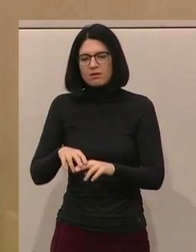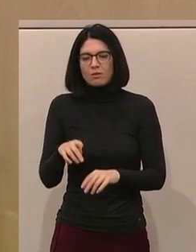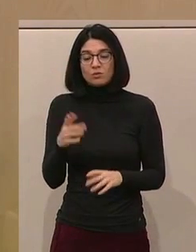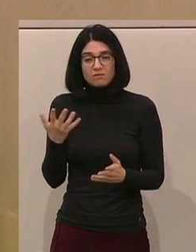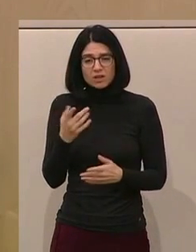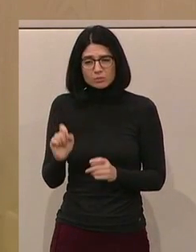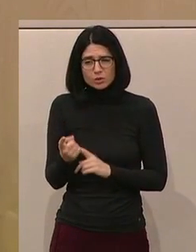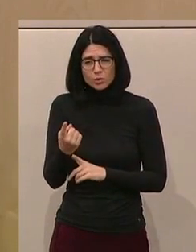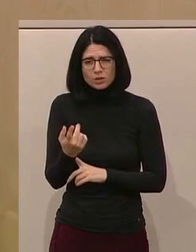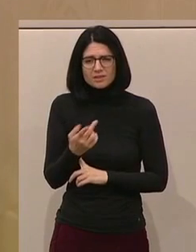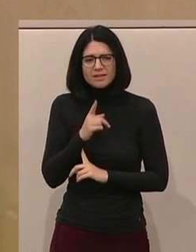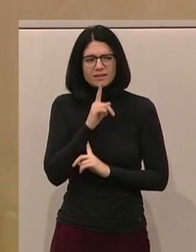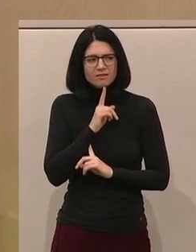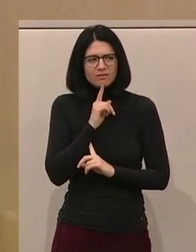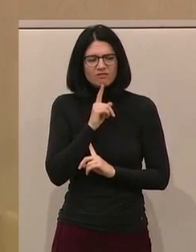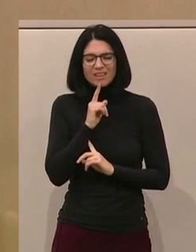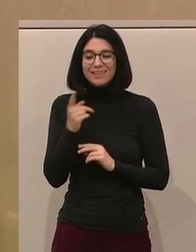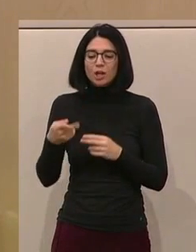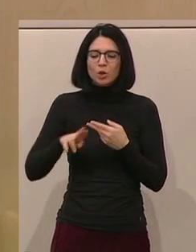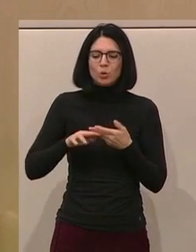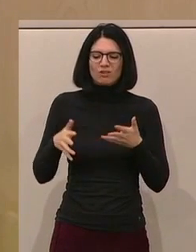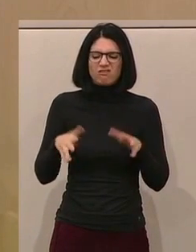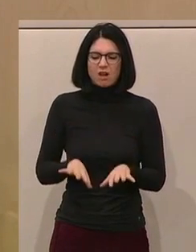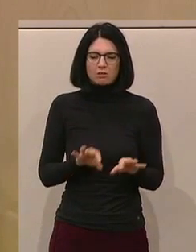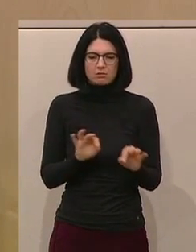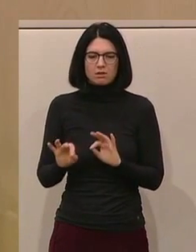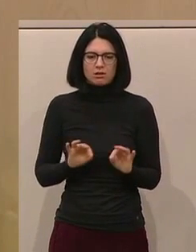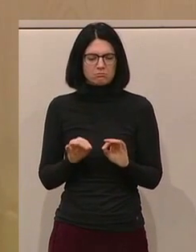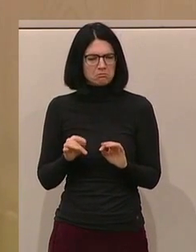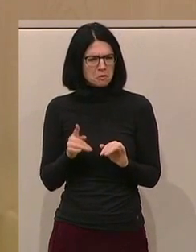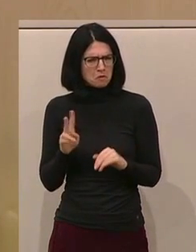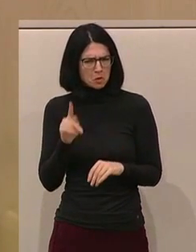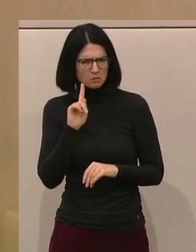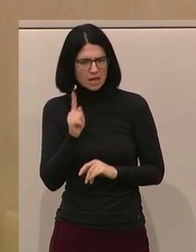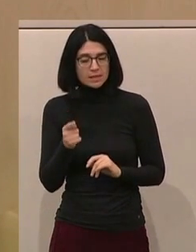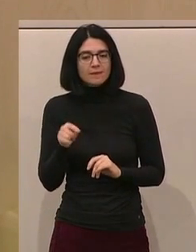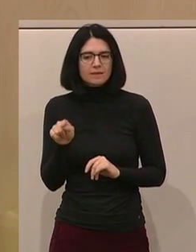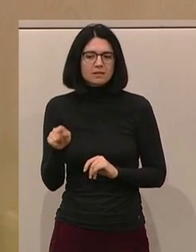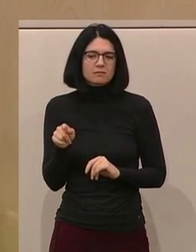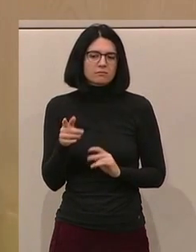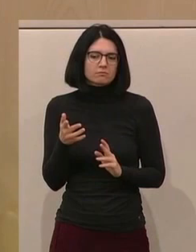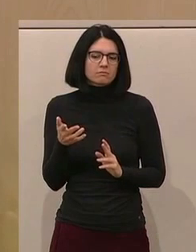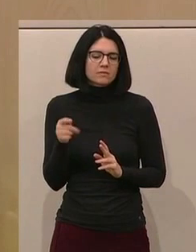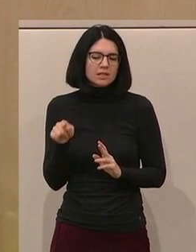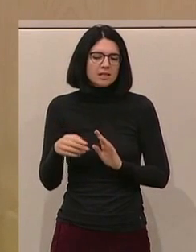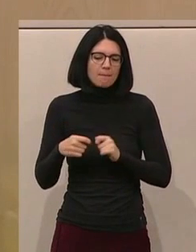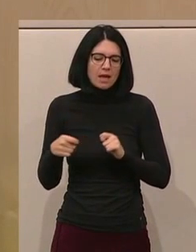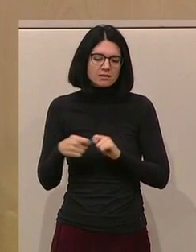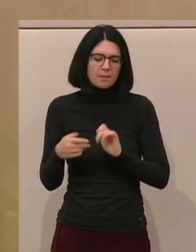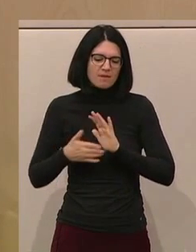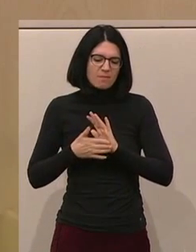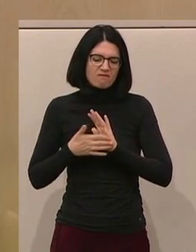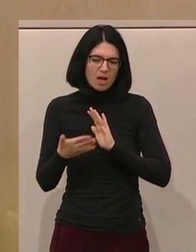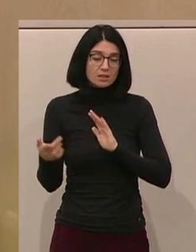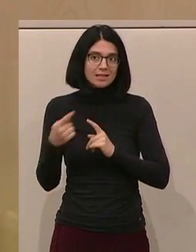dabei ist, dass es eigentlich wenige Rückfallstäter gibt. Das beweist, dass diese Maßnahme greift und eine sinnvolle Maßnahme